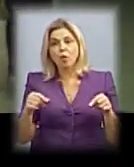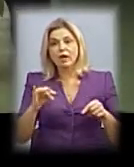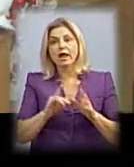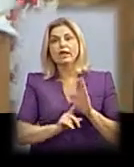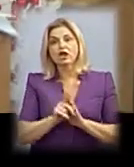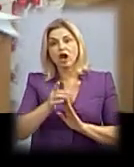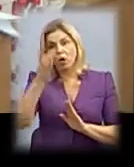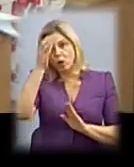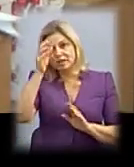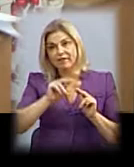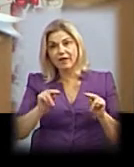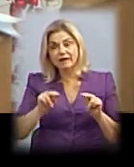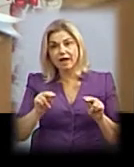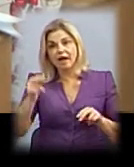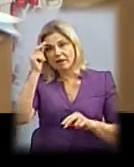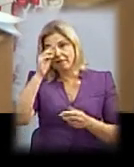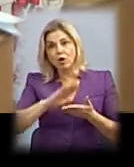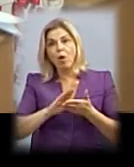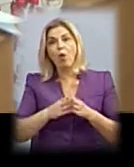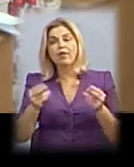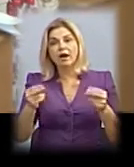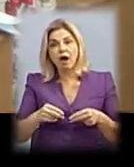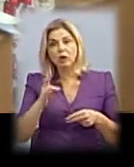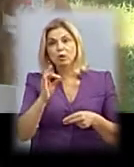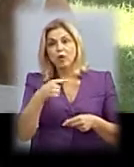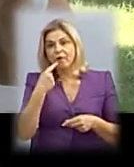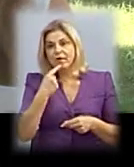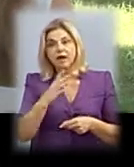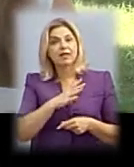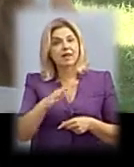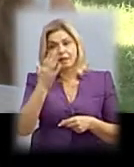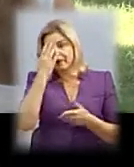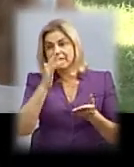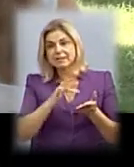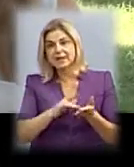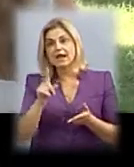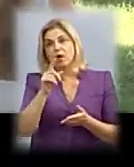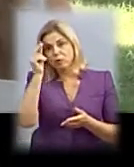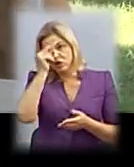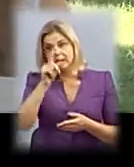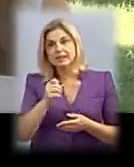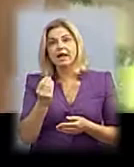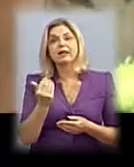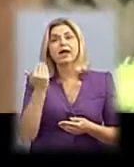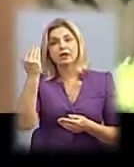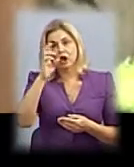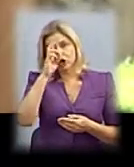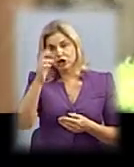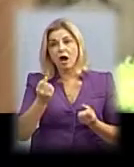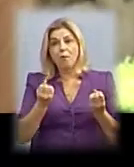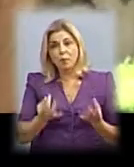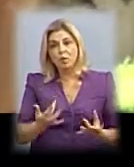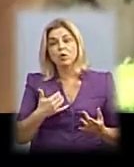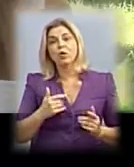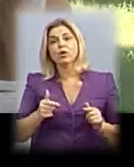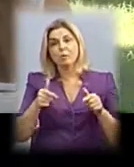освіта. Навчатиметься на контрактній основі, але каже, що не ставила собі за мету вчитися за кошти держави, а просто хотіла вступити до